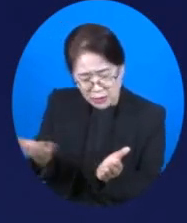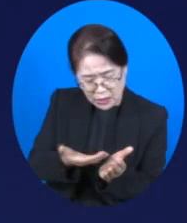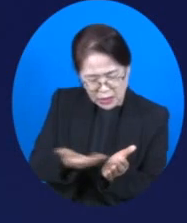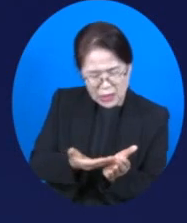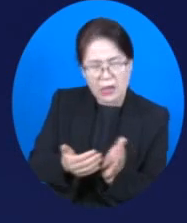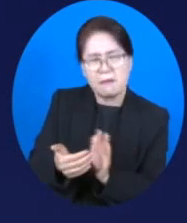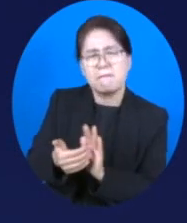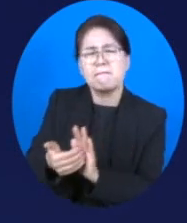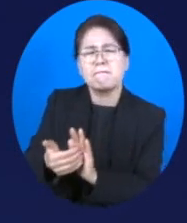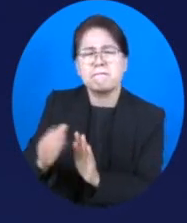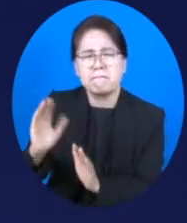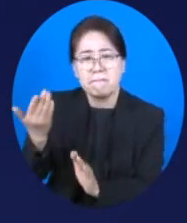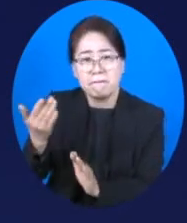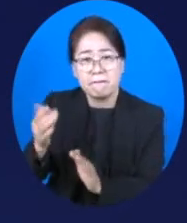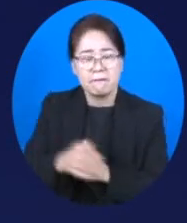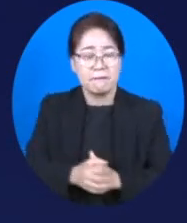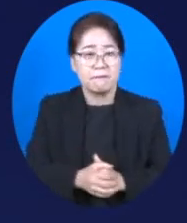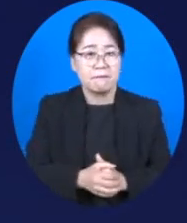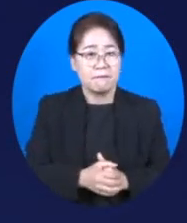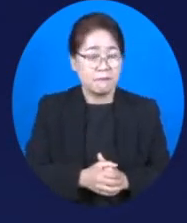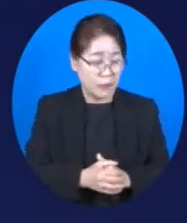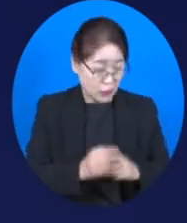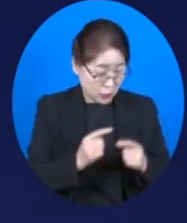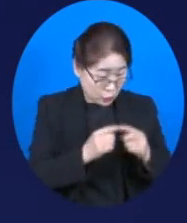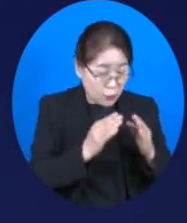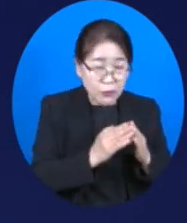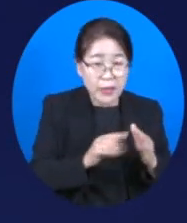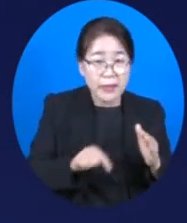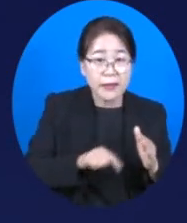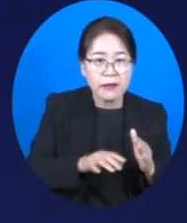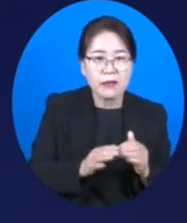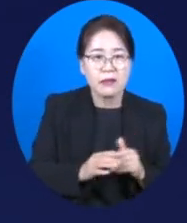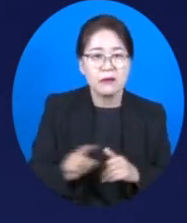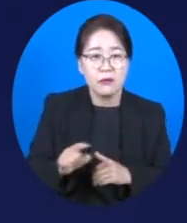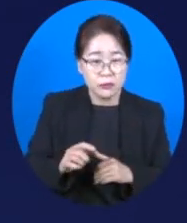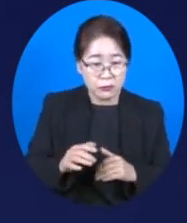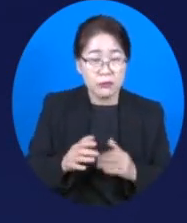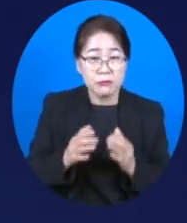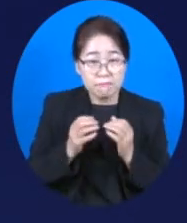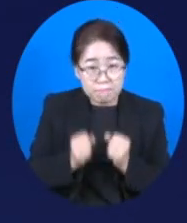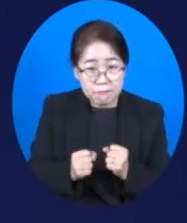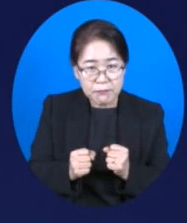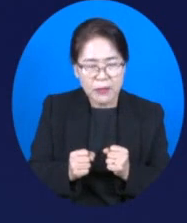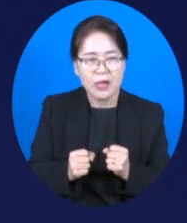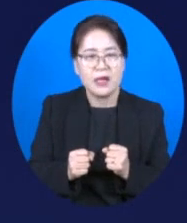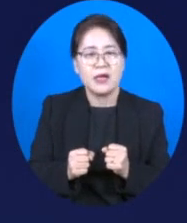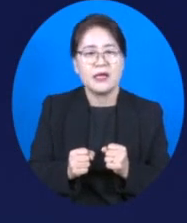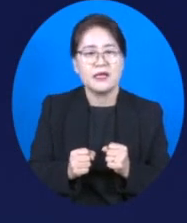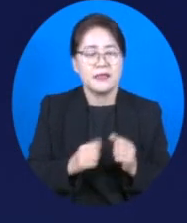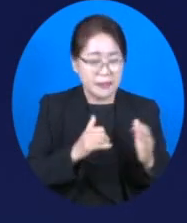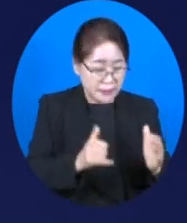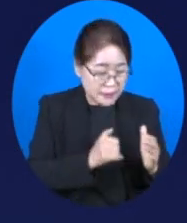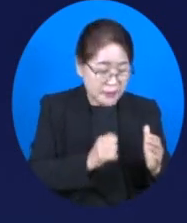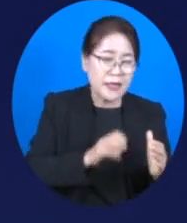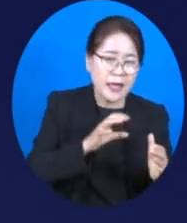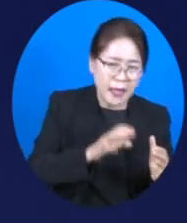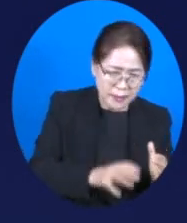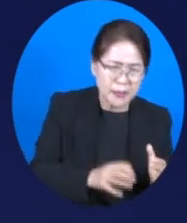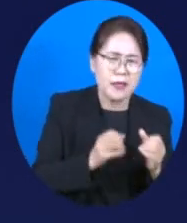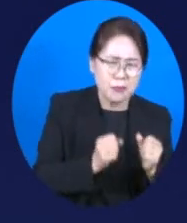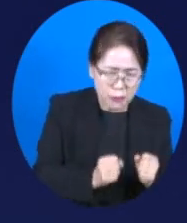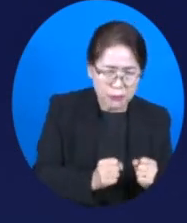거죠. 다시 말하면 교회는 어디에 존재해야 되는 거예요? 세상 속에 있어야 돼요.